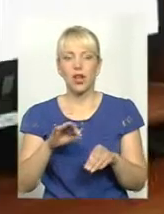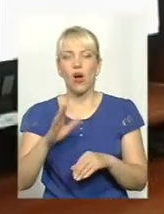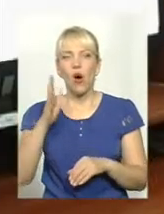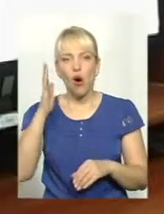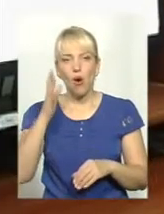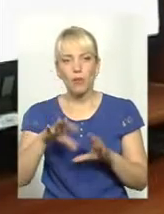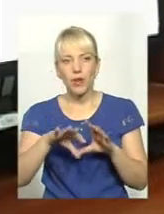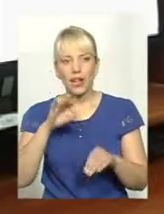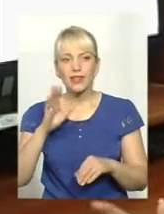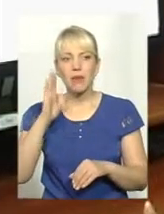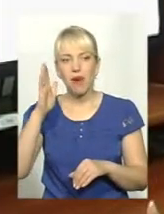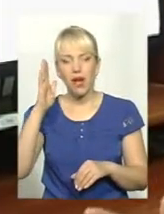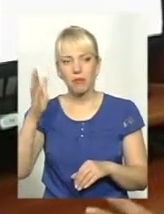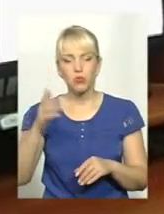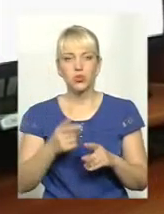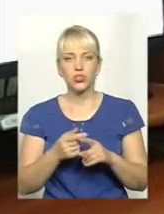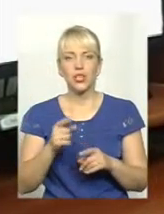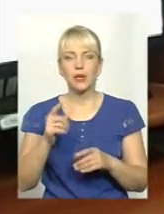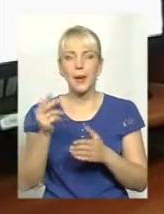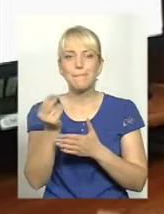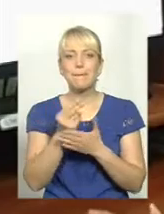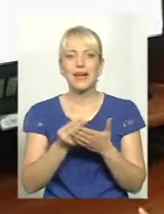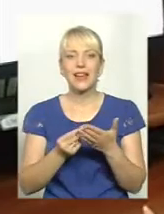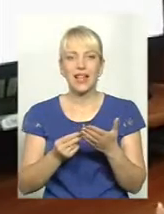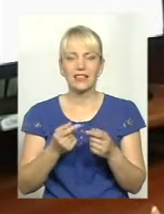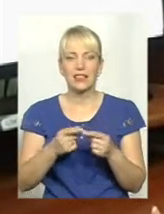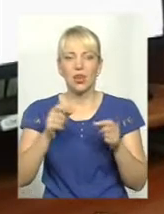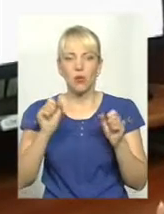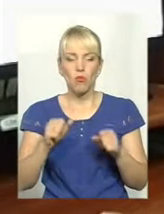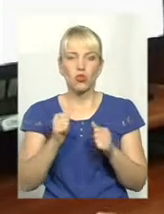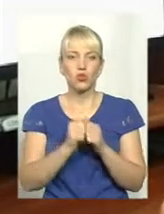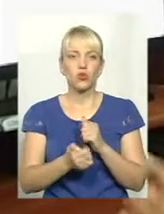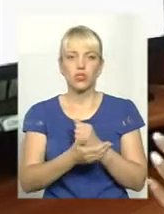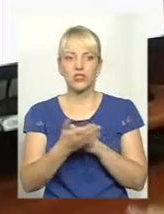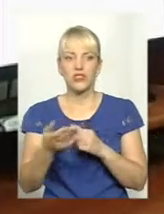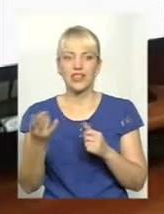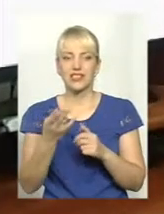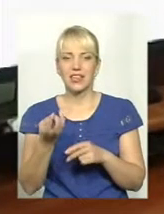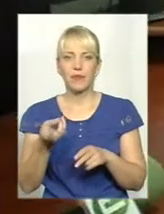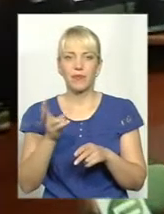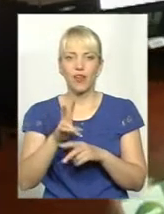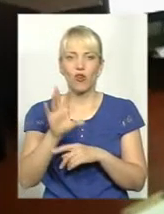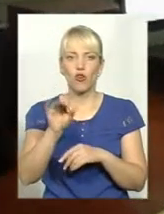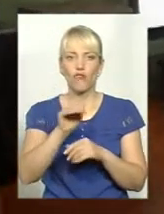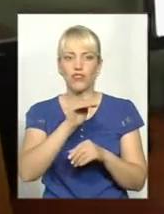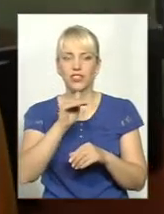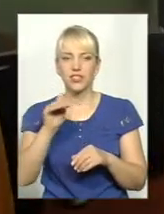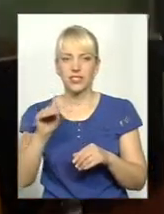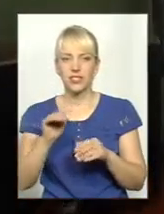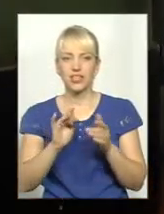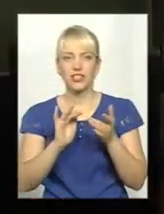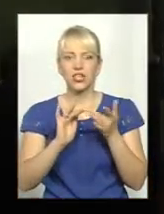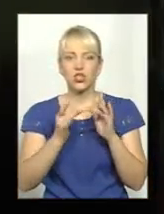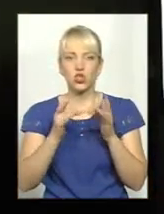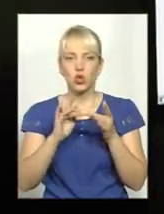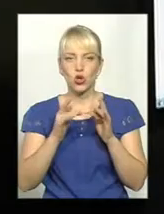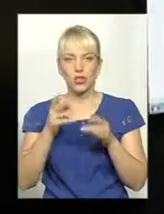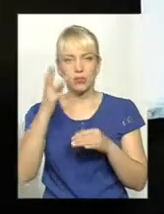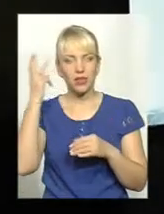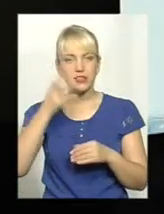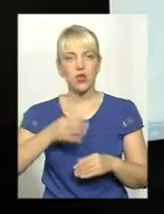що саме має привертати увагу туристів до регіону. Нині ж 4 найбільш вдалі варіанти ймовірного логотипу представили